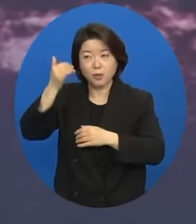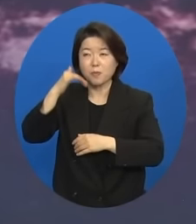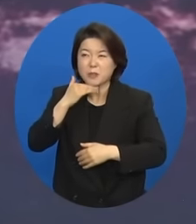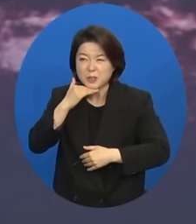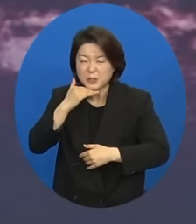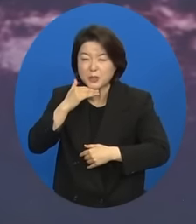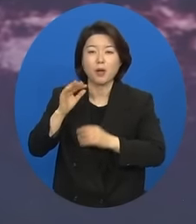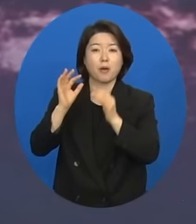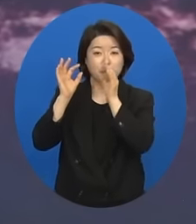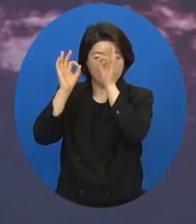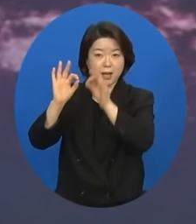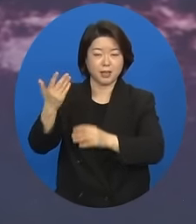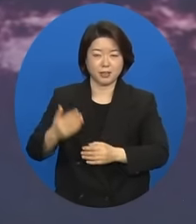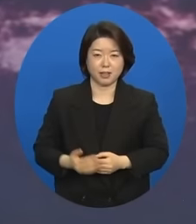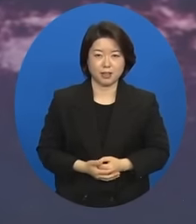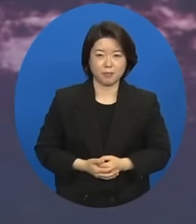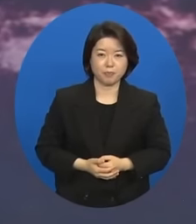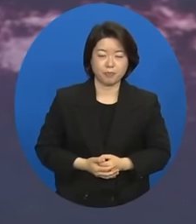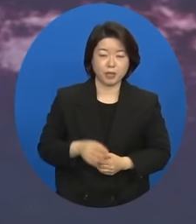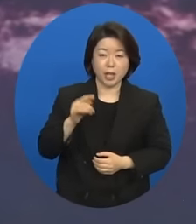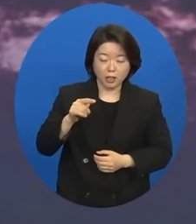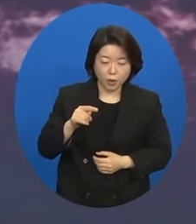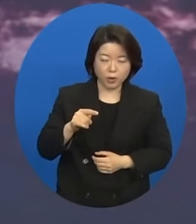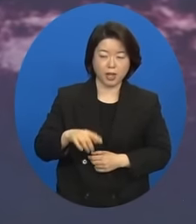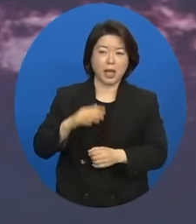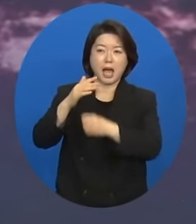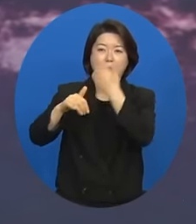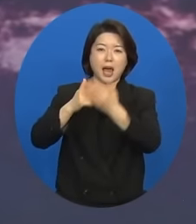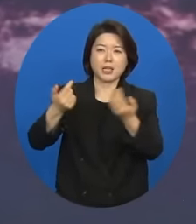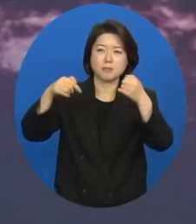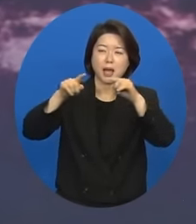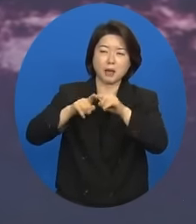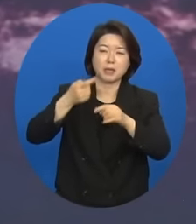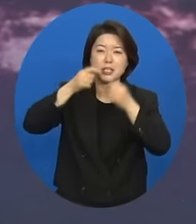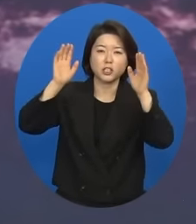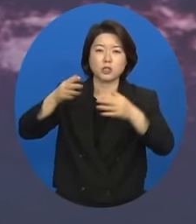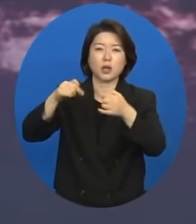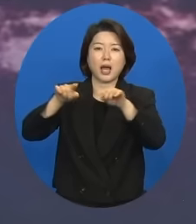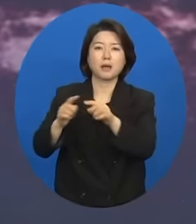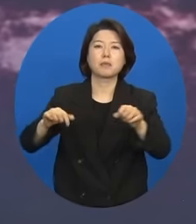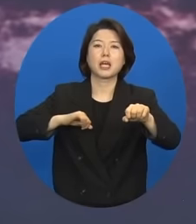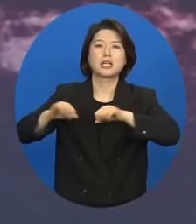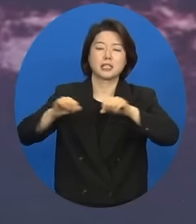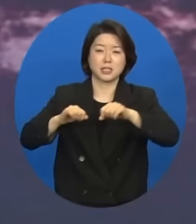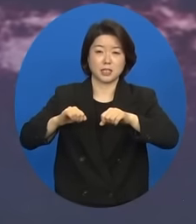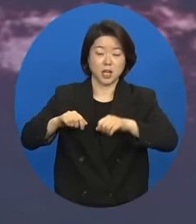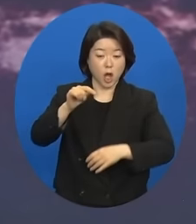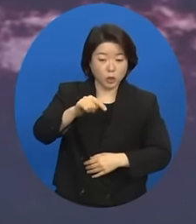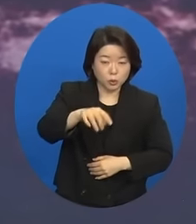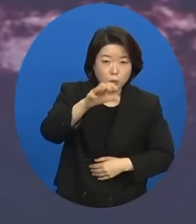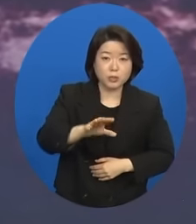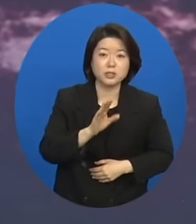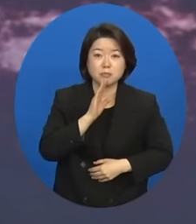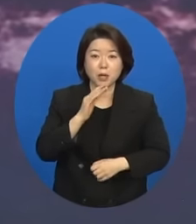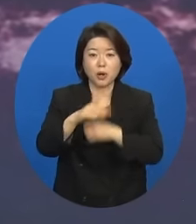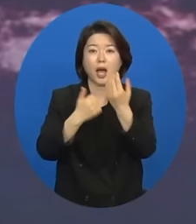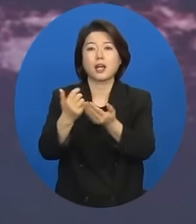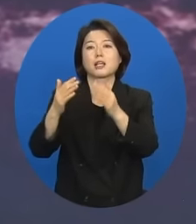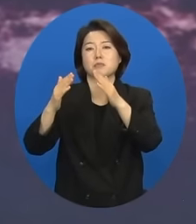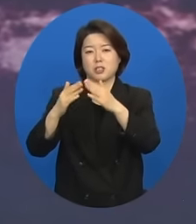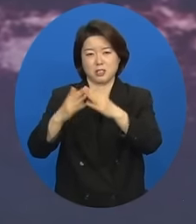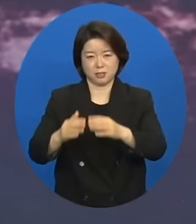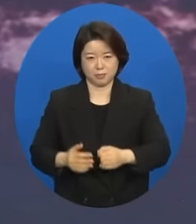천사들이 함께 일하고 있었습니다 그곳은 다름 아닌 하나님의 집이었습니다 자 17절에 이런 표현이 나옵니다 이에